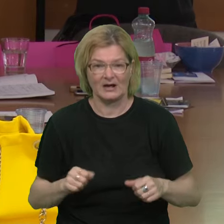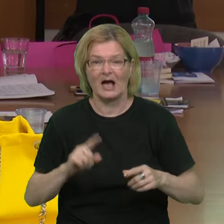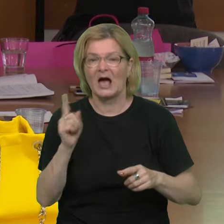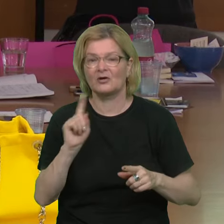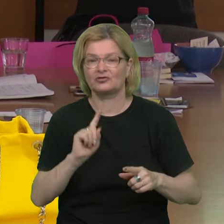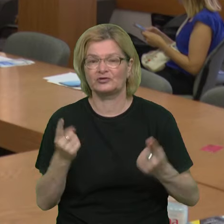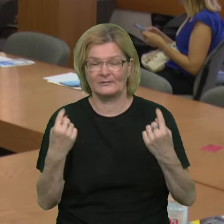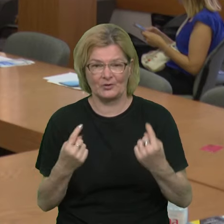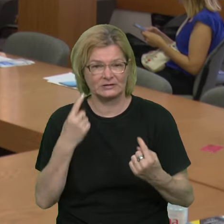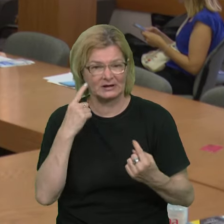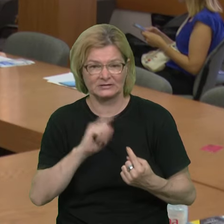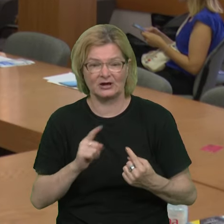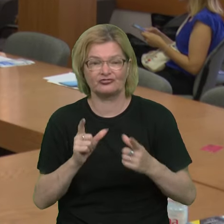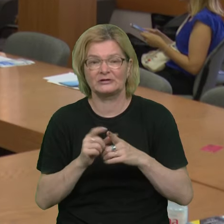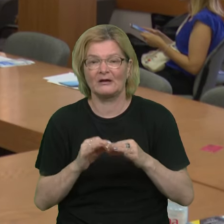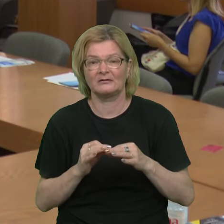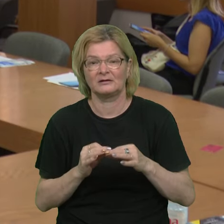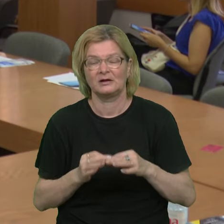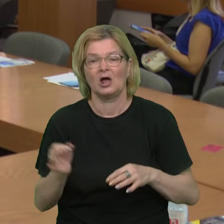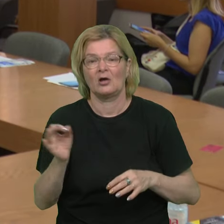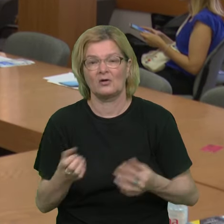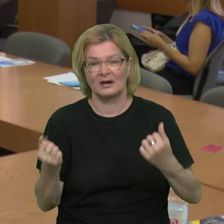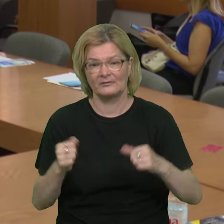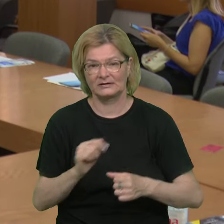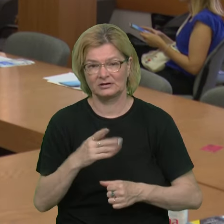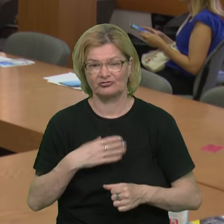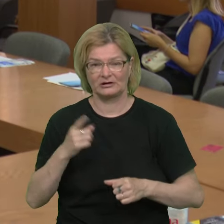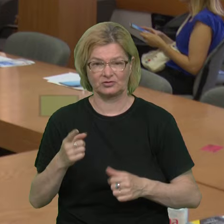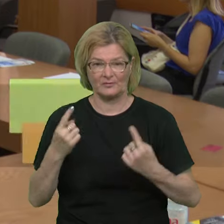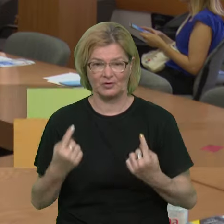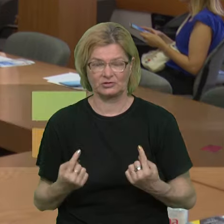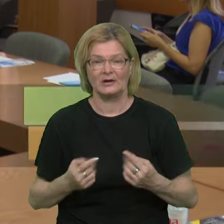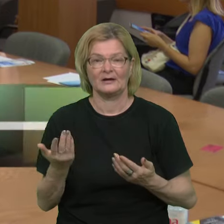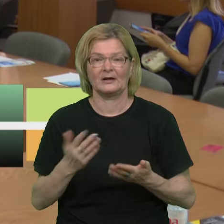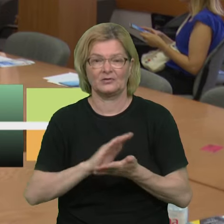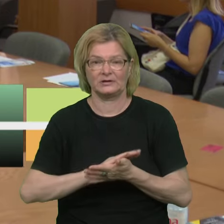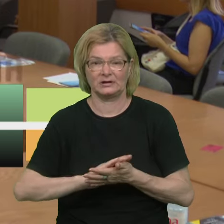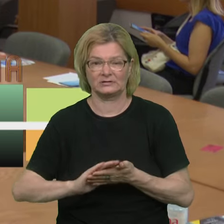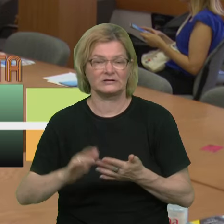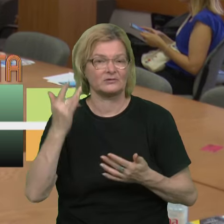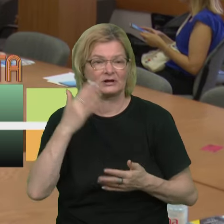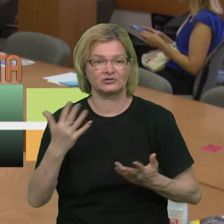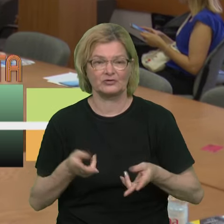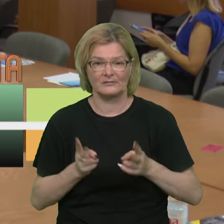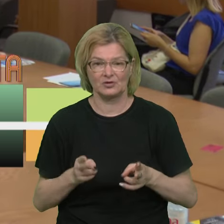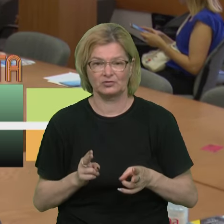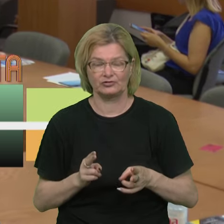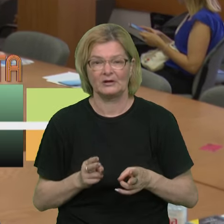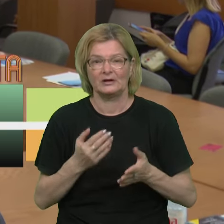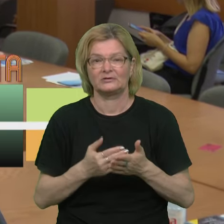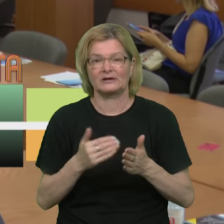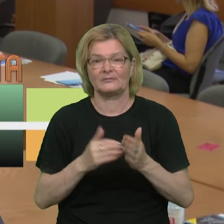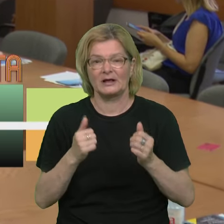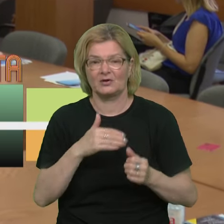vlasti. Ako nešto ne postoji, ne znači da lokalna vlast ne želi da to postoji, nego jednostavno ne zna šta je